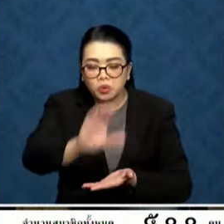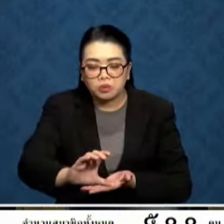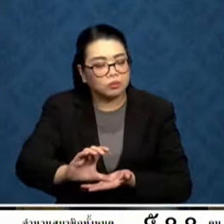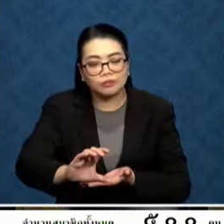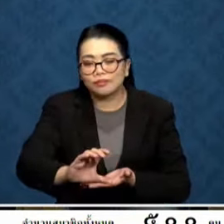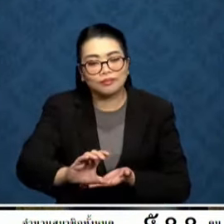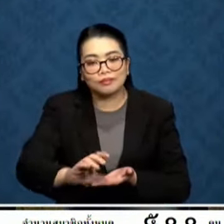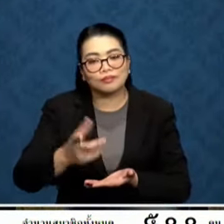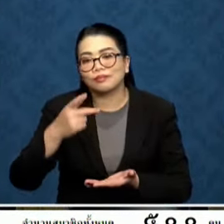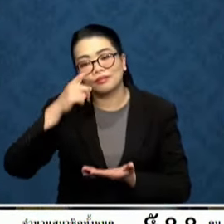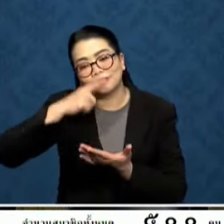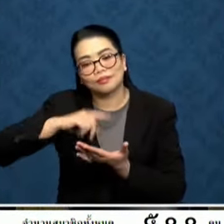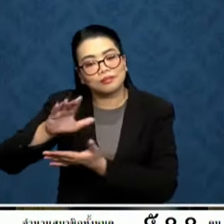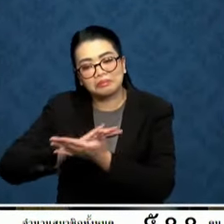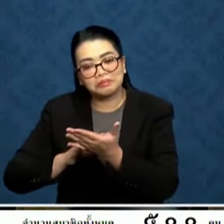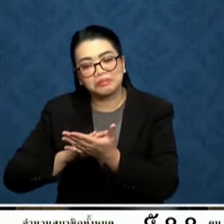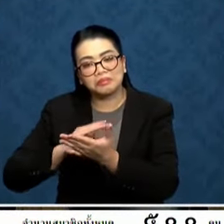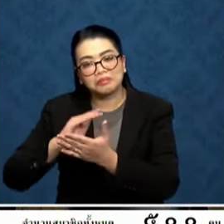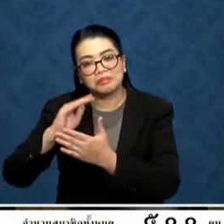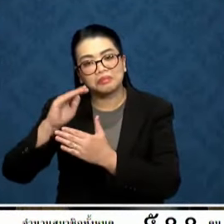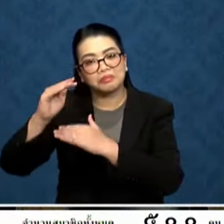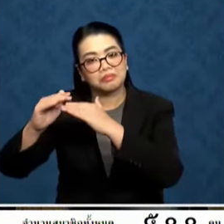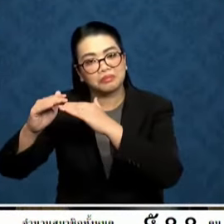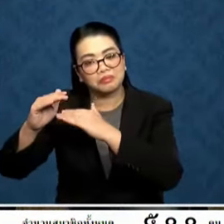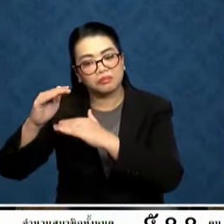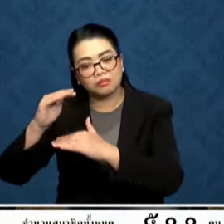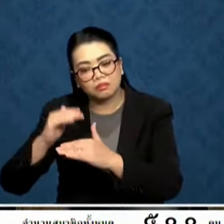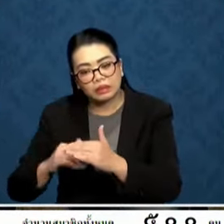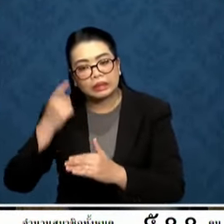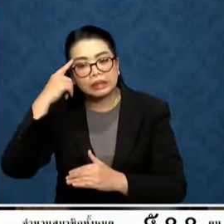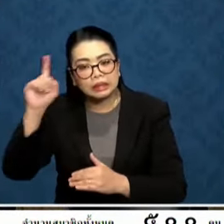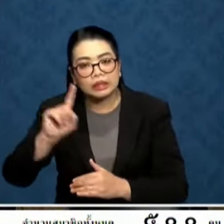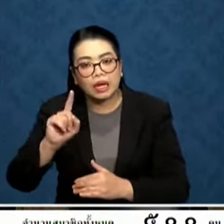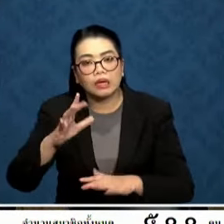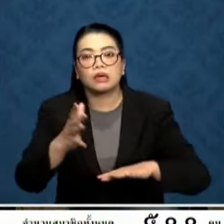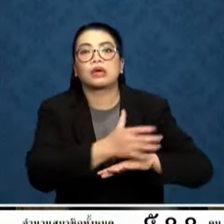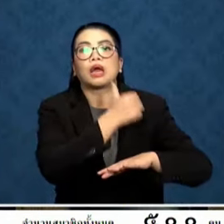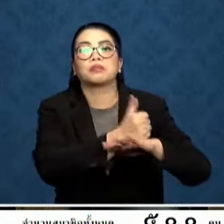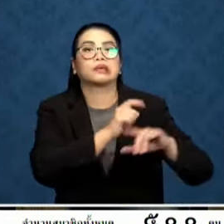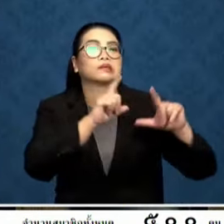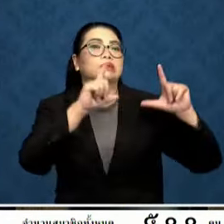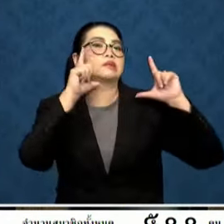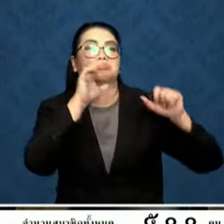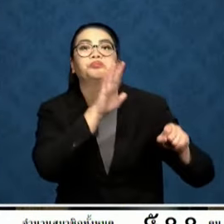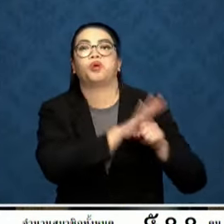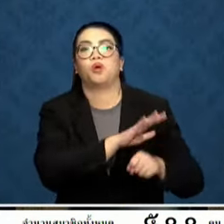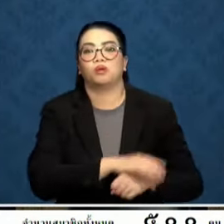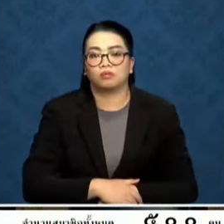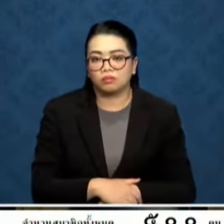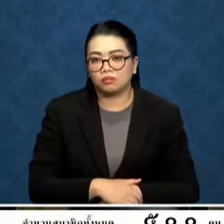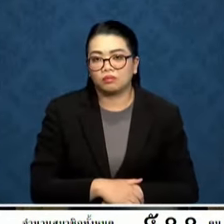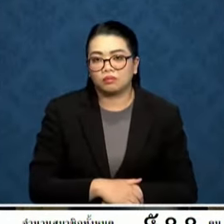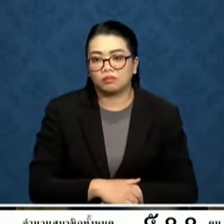ตอบโจทย์ของประเทศแต่ตอบโจทย์แค่โจทย์ทางการเมืองของรัฐบาลเท่า